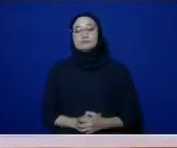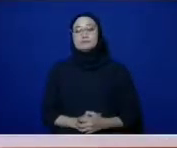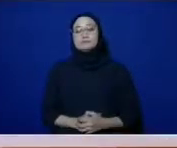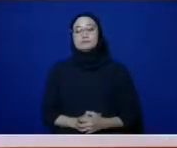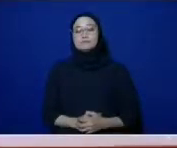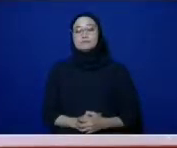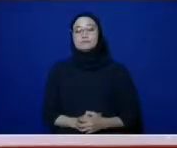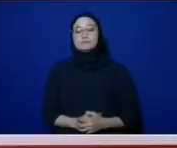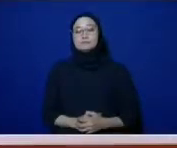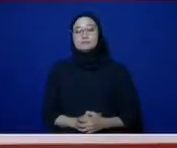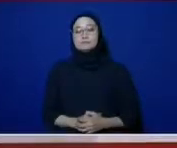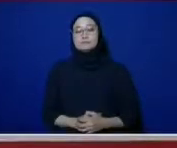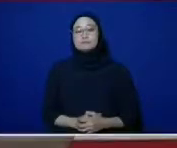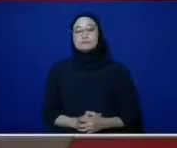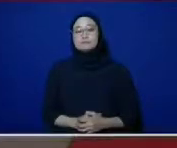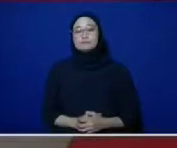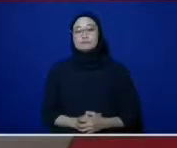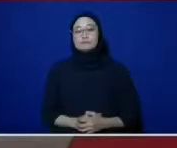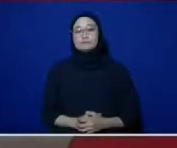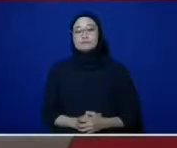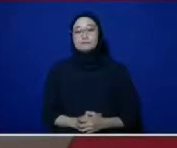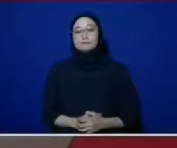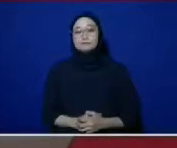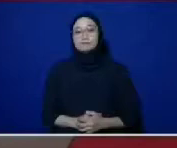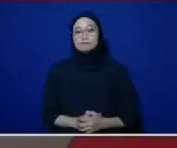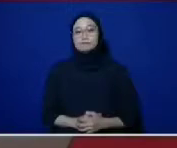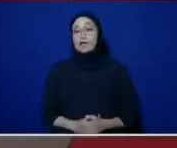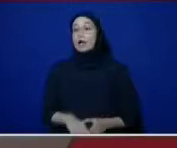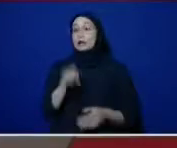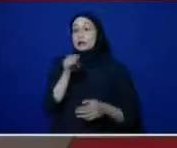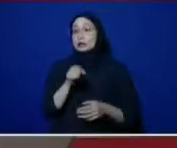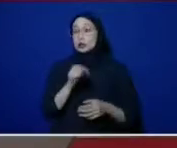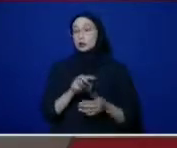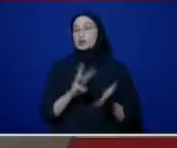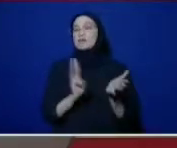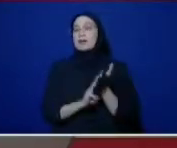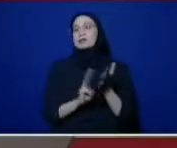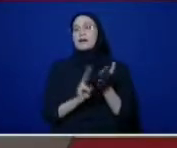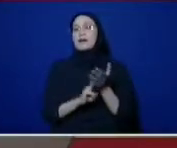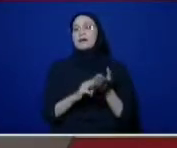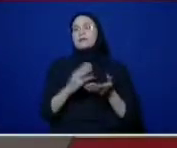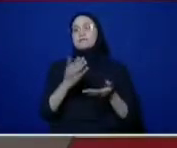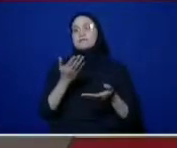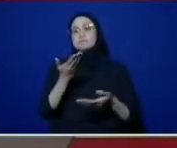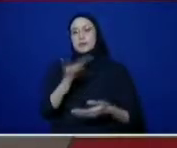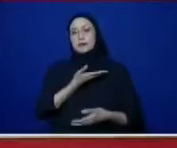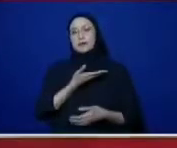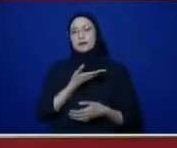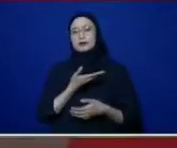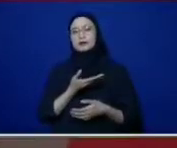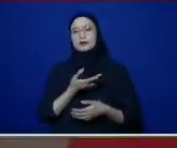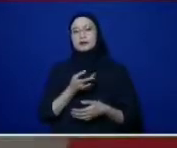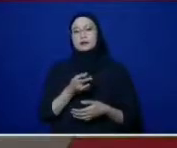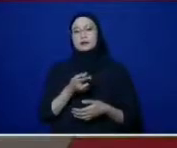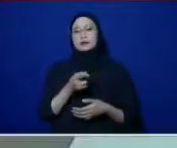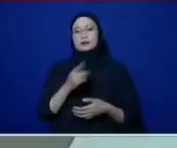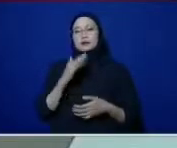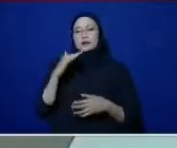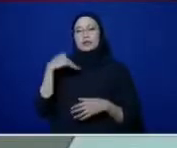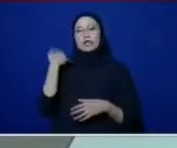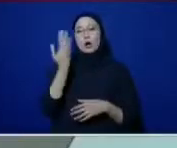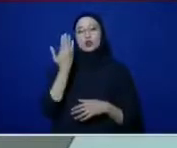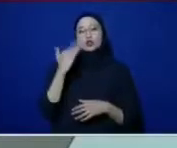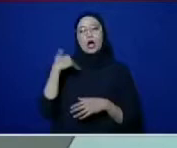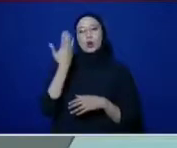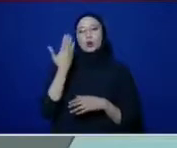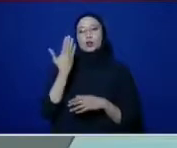Baik, justru inilah persoalan yang kita terima dari tahun-tahun yang